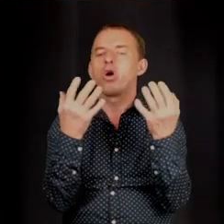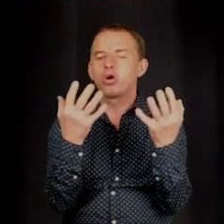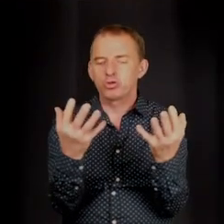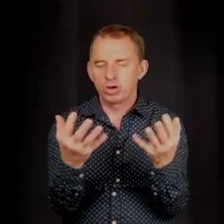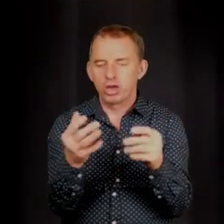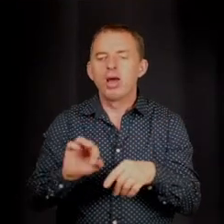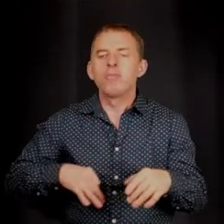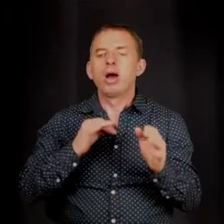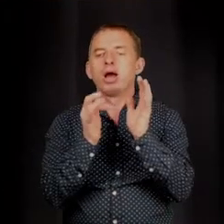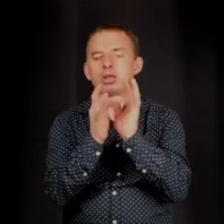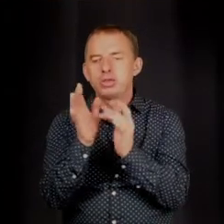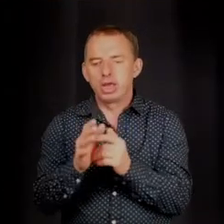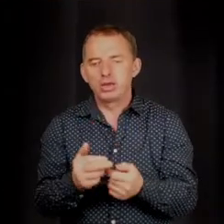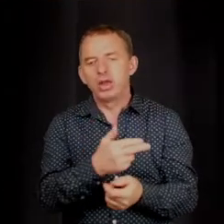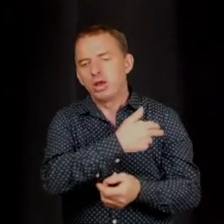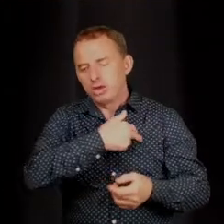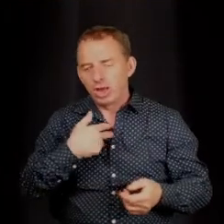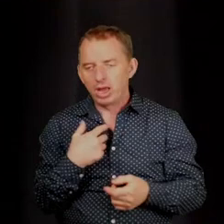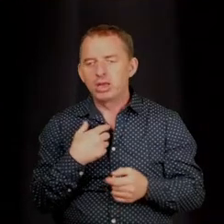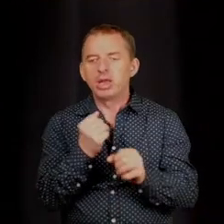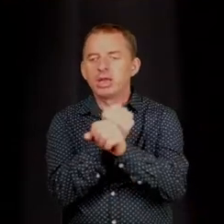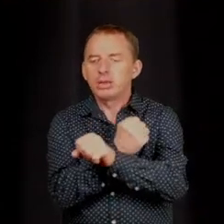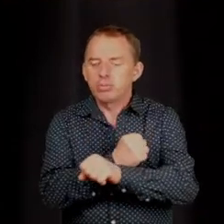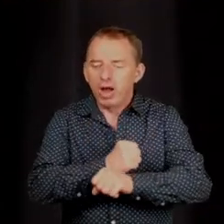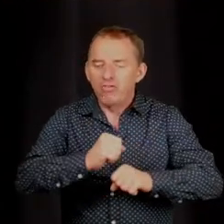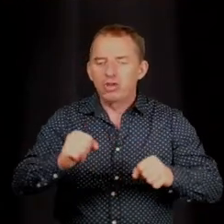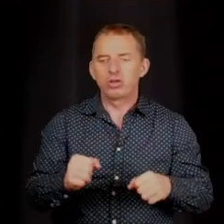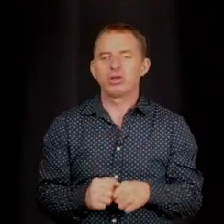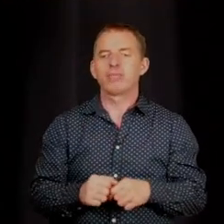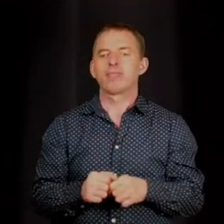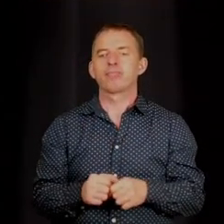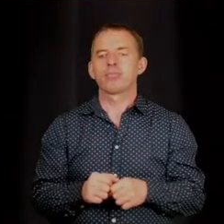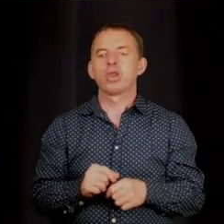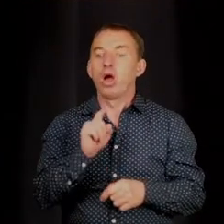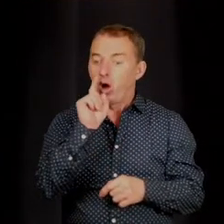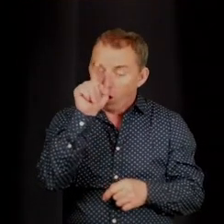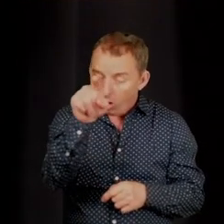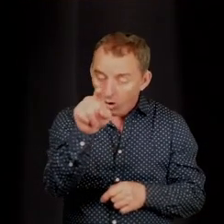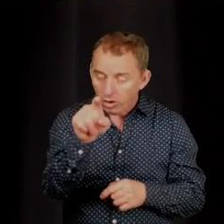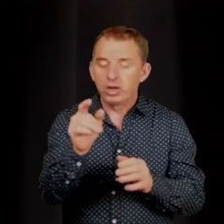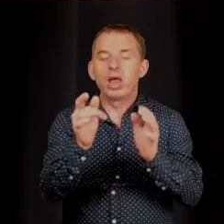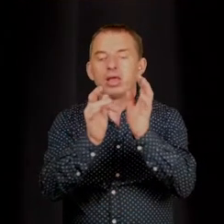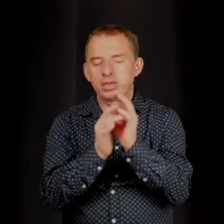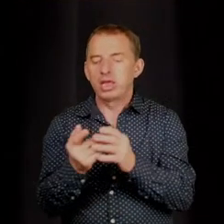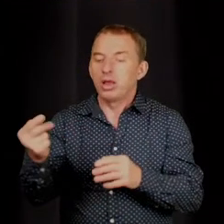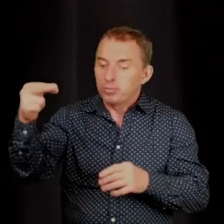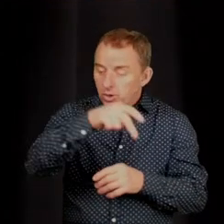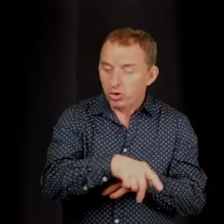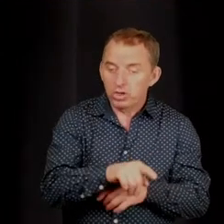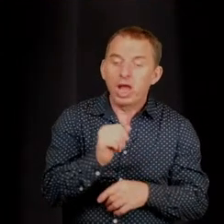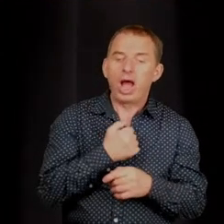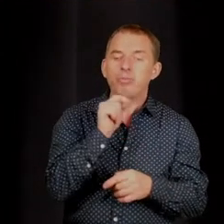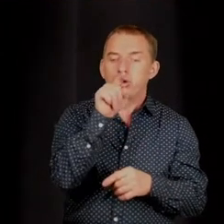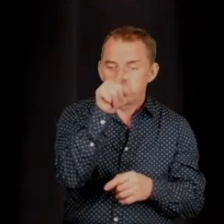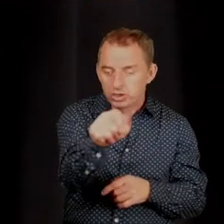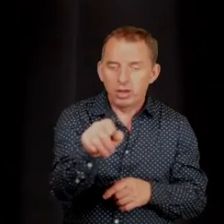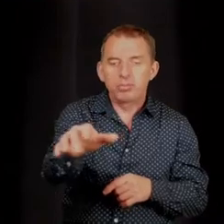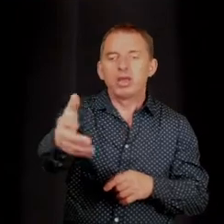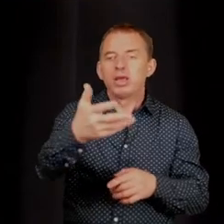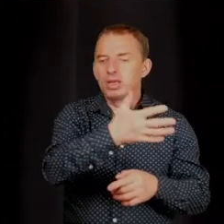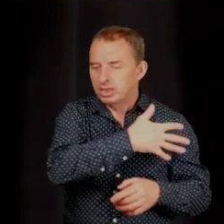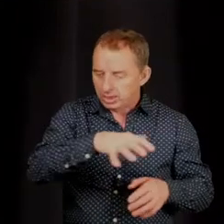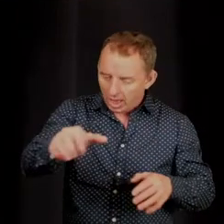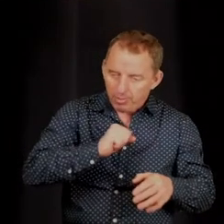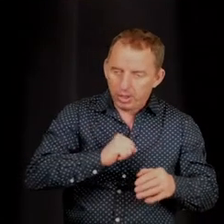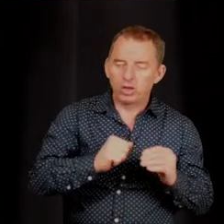us. Pan Jezus nas zbawił. And Christ is coming again. I to On przychodzi, aby zabrać nas do domu. Because He wants you with